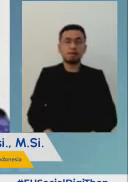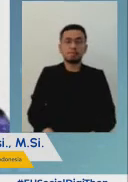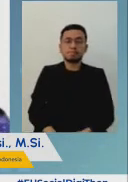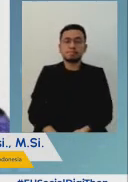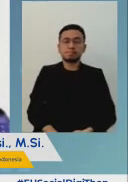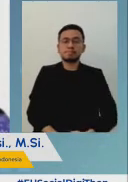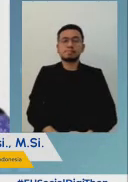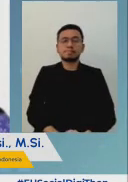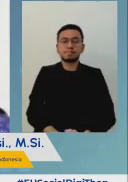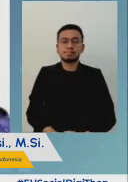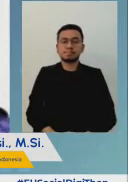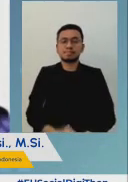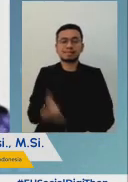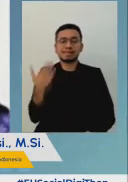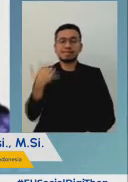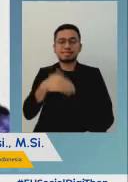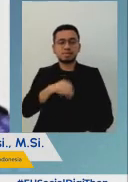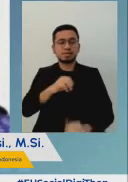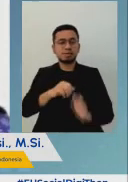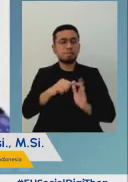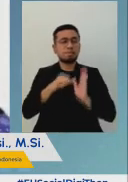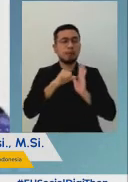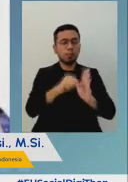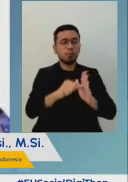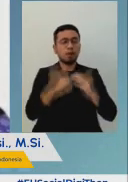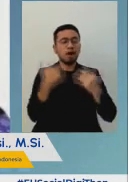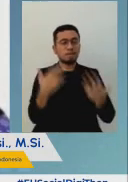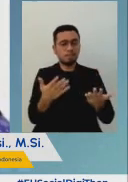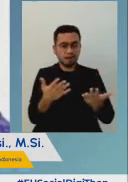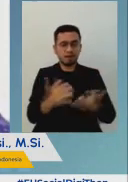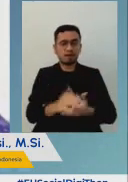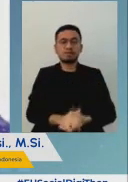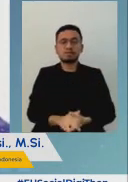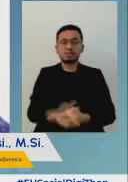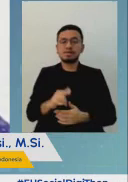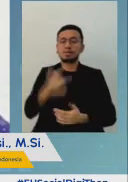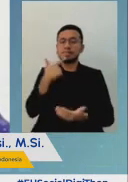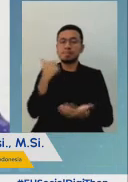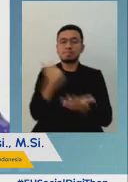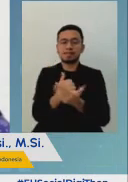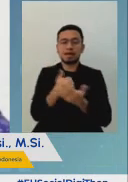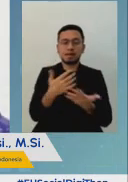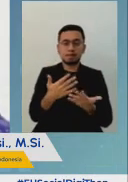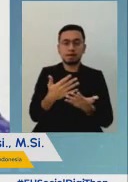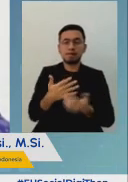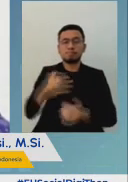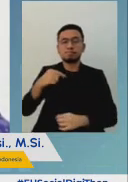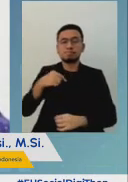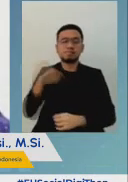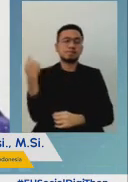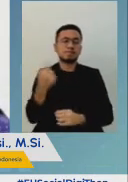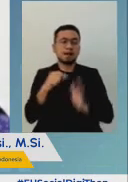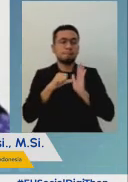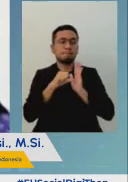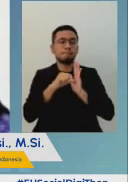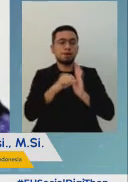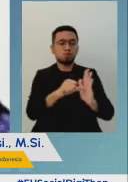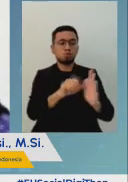sudah sampaikan ya, bahwa kita perlu memberikan perlindungan gitu kepada si penyintas ini